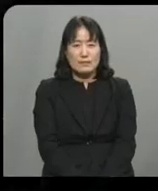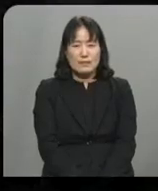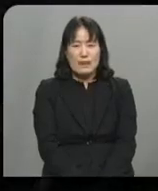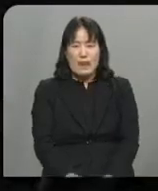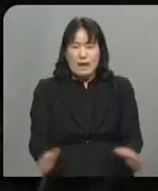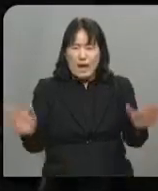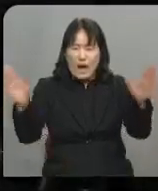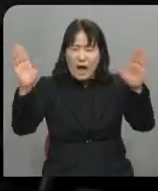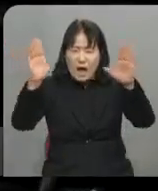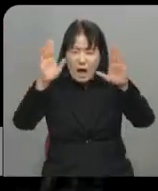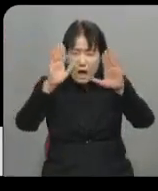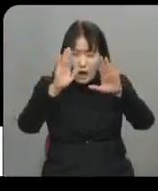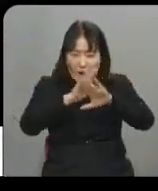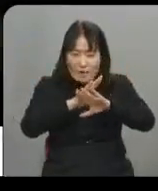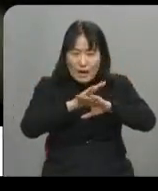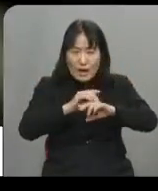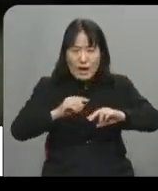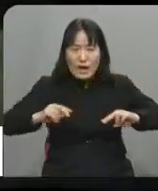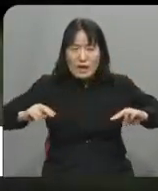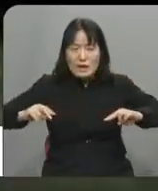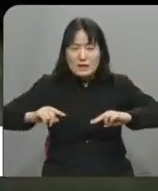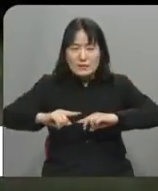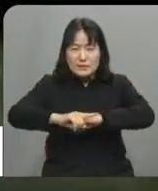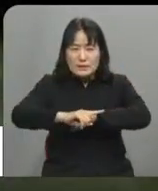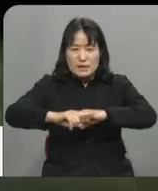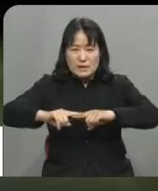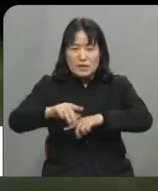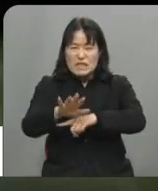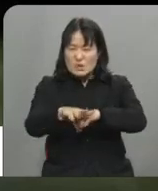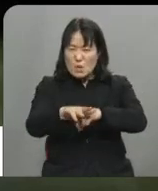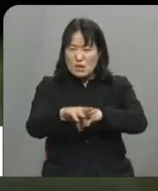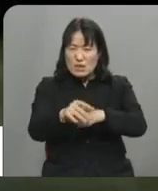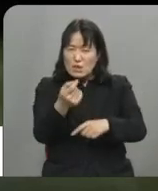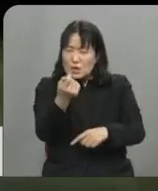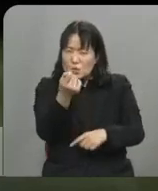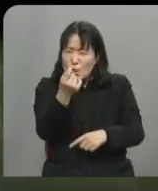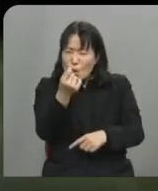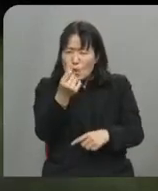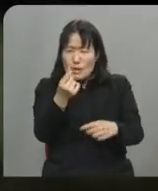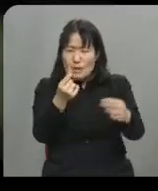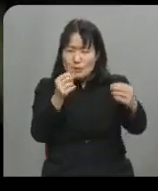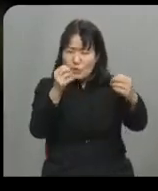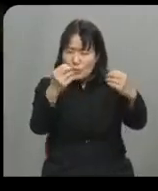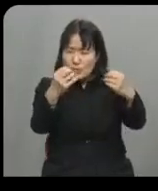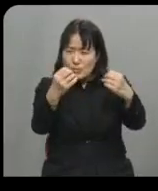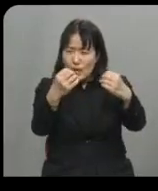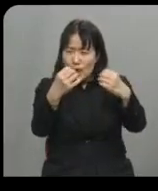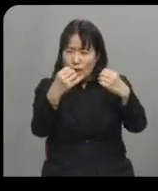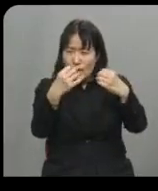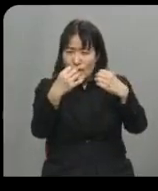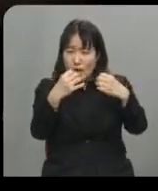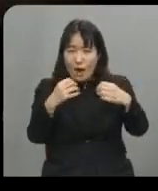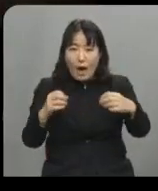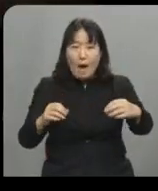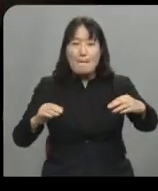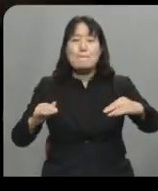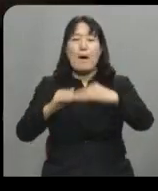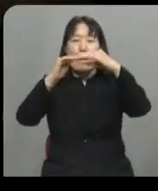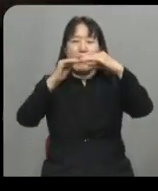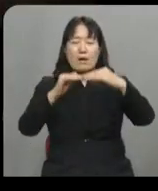칠흑 같은 어둠이 깔린 왕복 2차선 시골길. 작은 점 같은 불빛 두 개가 보이는가 싶더니 갑자기